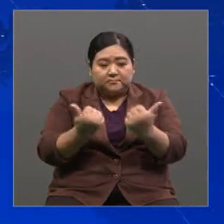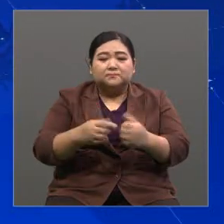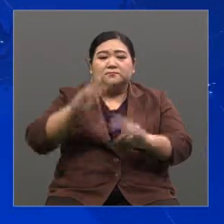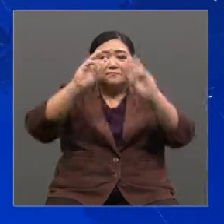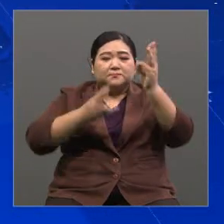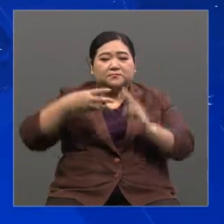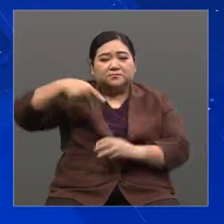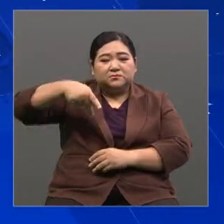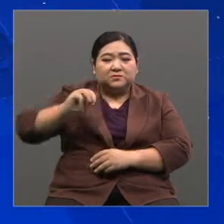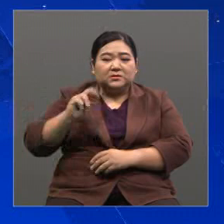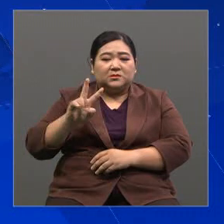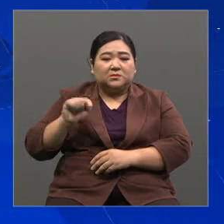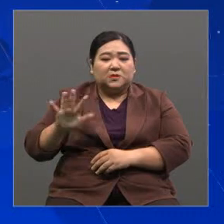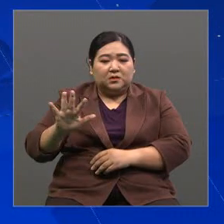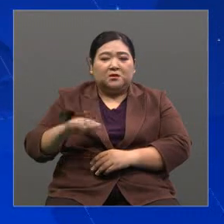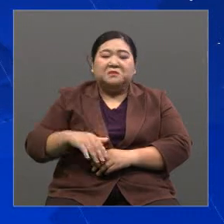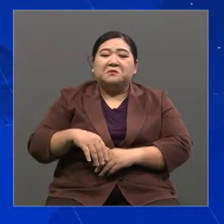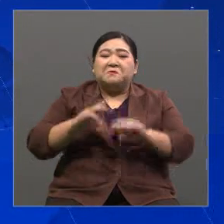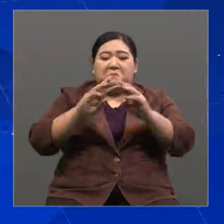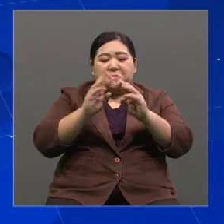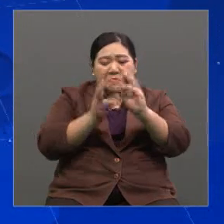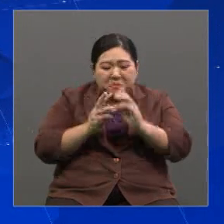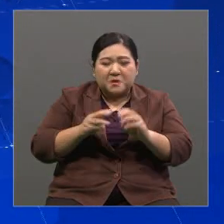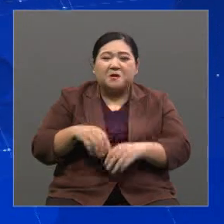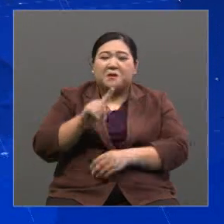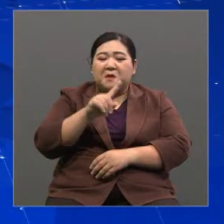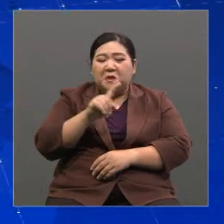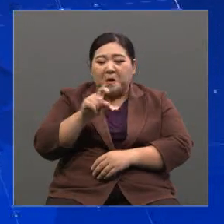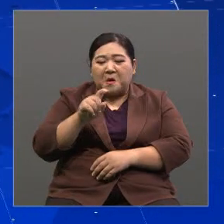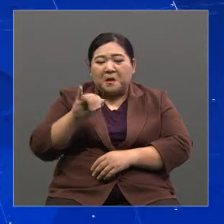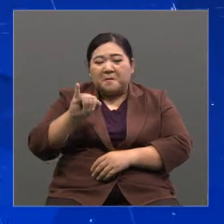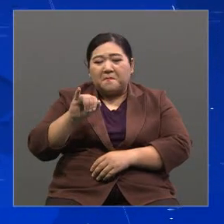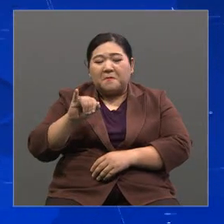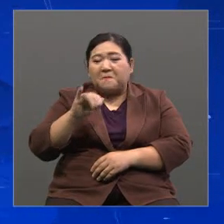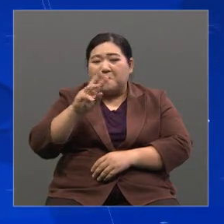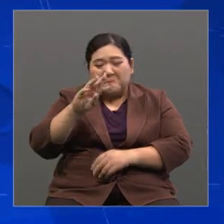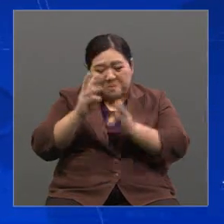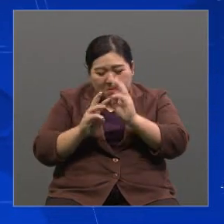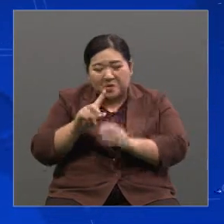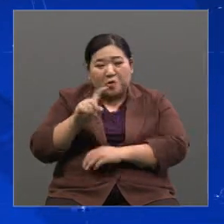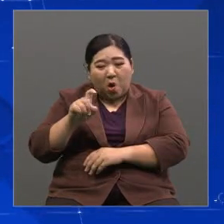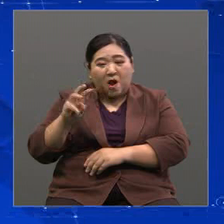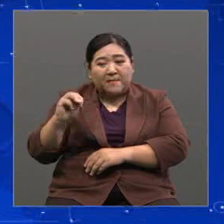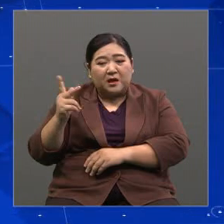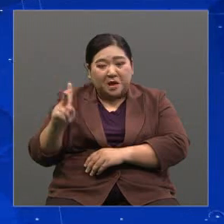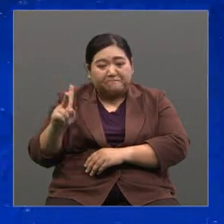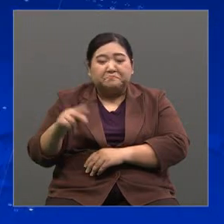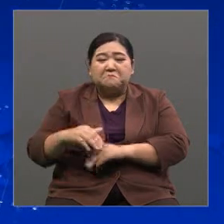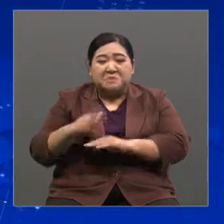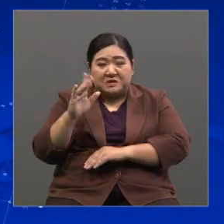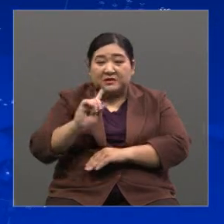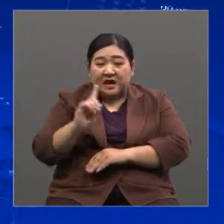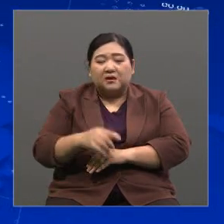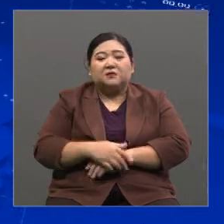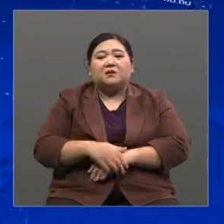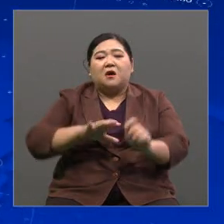ี่ค่าฝุน PM2.5เกิน 100 ไมโครกรัต่ลกบาเมตรมีอยู่ 8 พื้นที่เริ่จากมากสุดก็คือที่ตำบนธาน